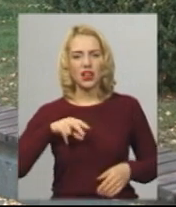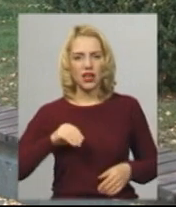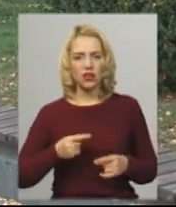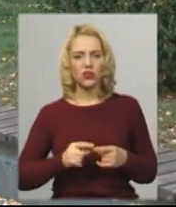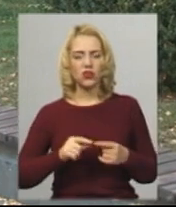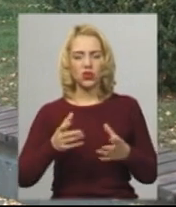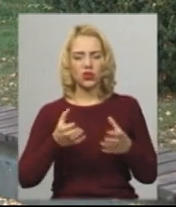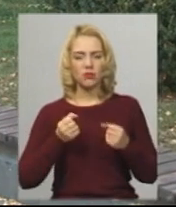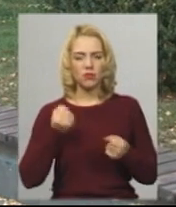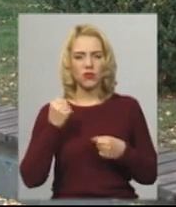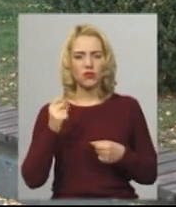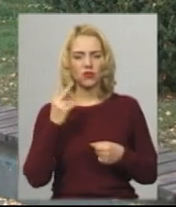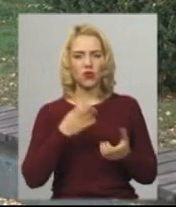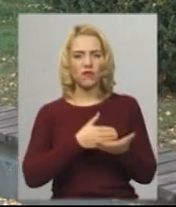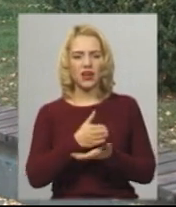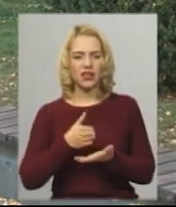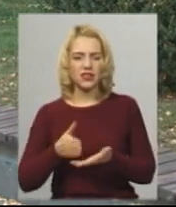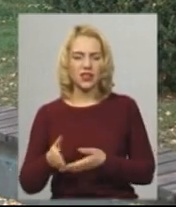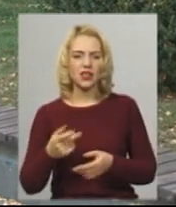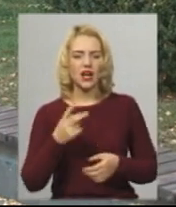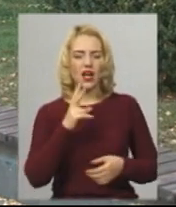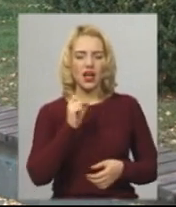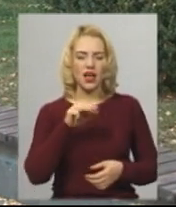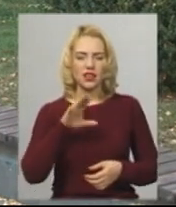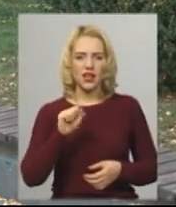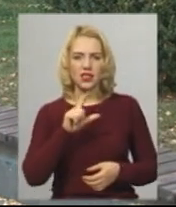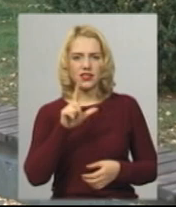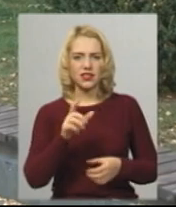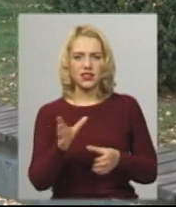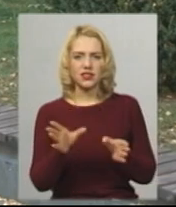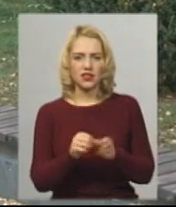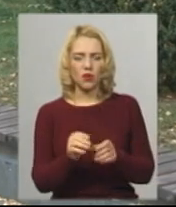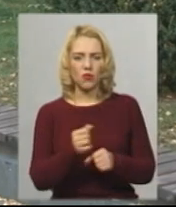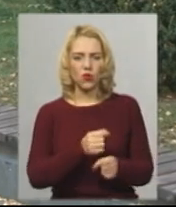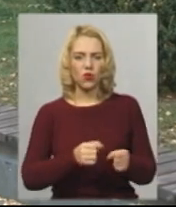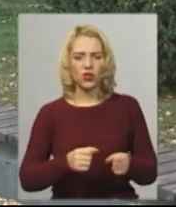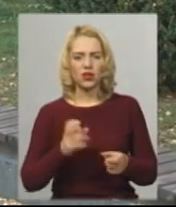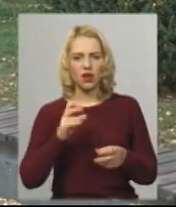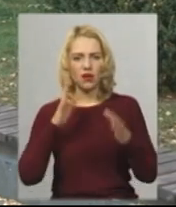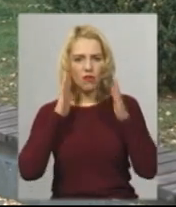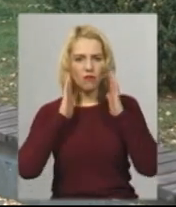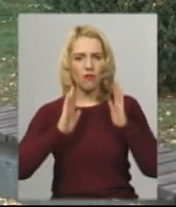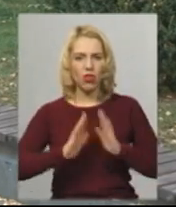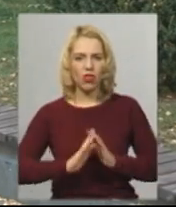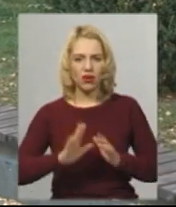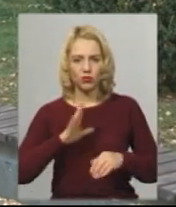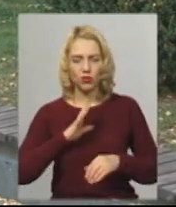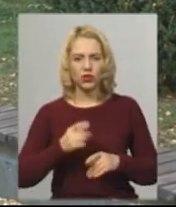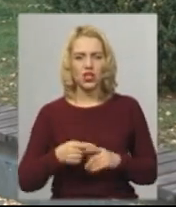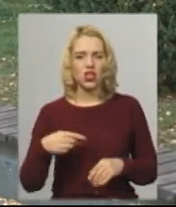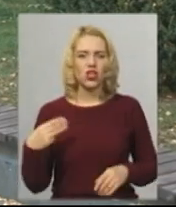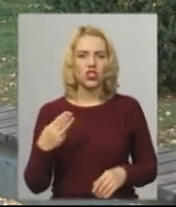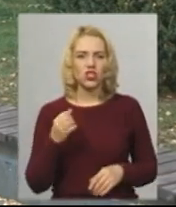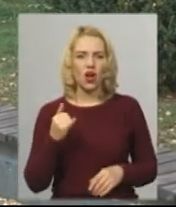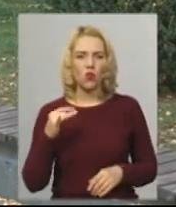отримав перемогу тільки в 2 версіях. Це ката зі зброєю, виступав в образі монаха Шаолінського монастиря